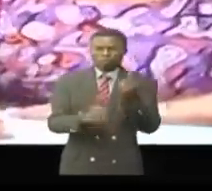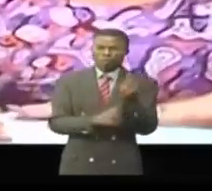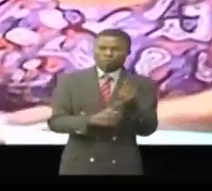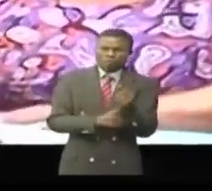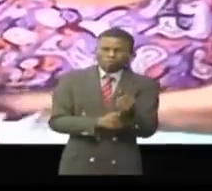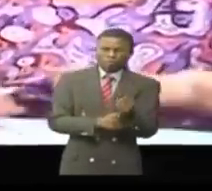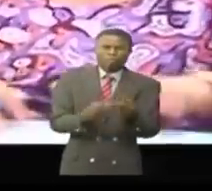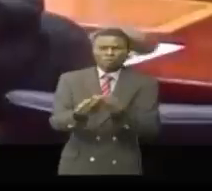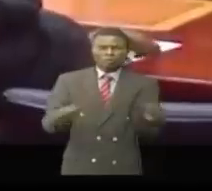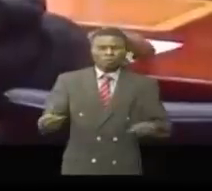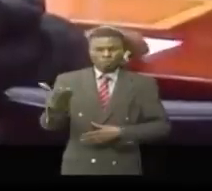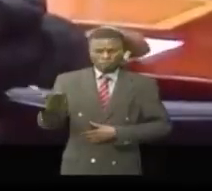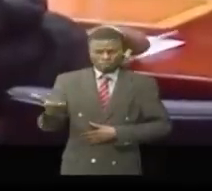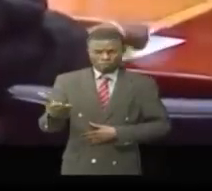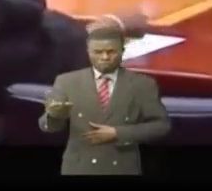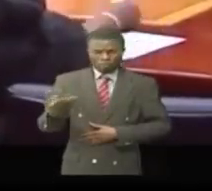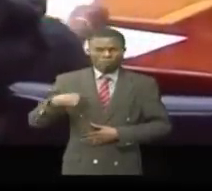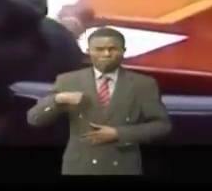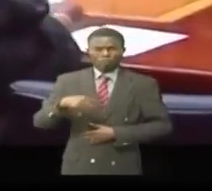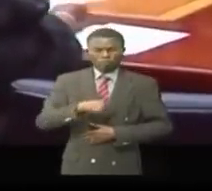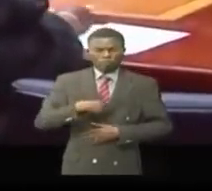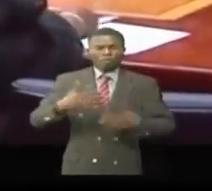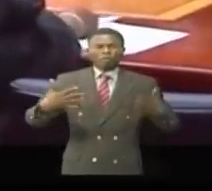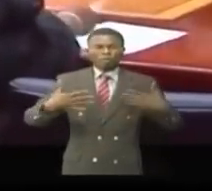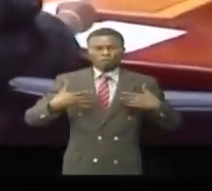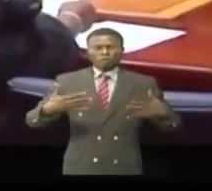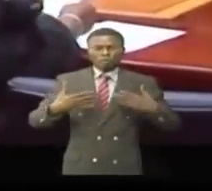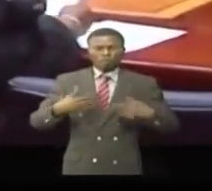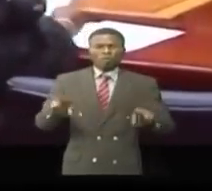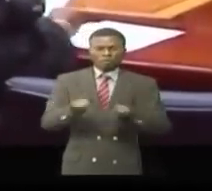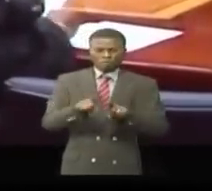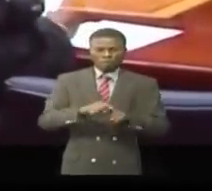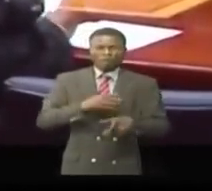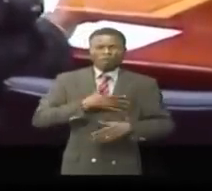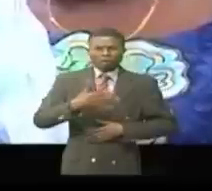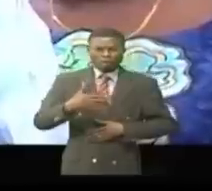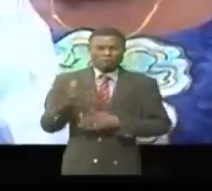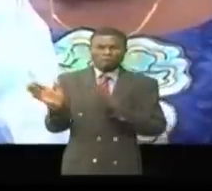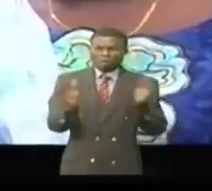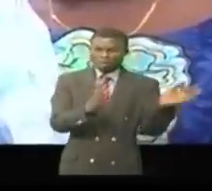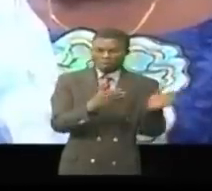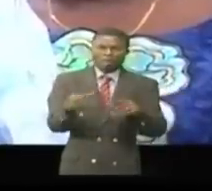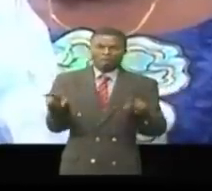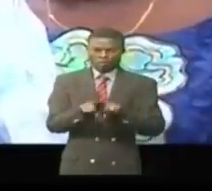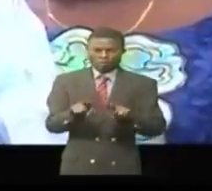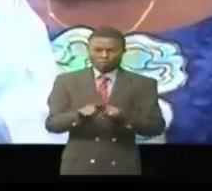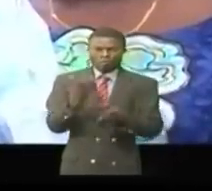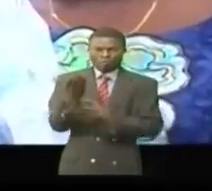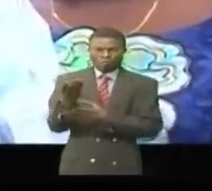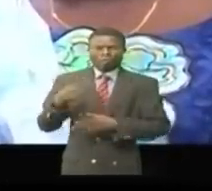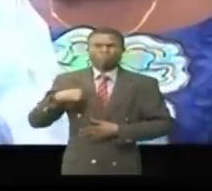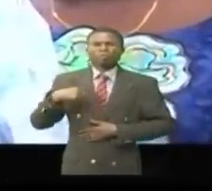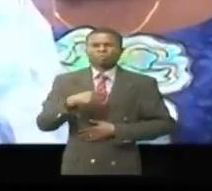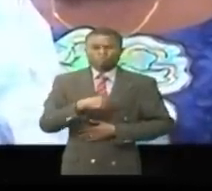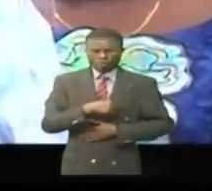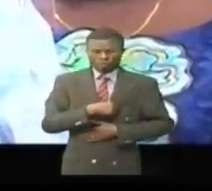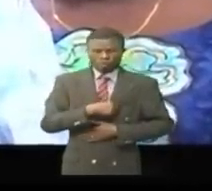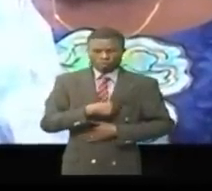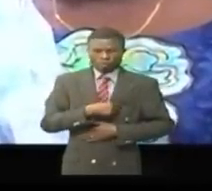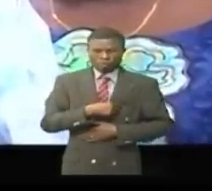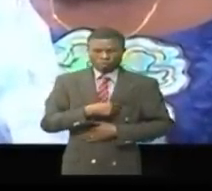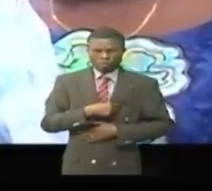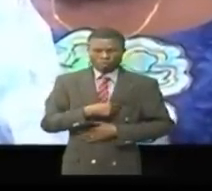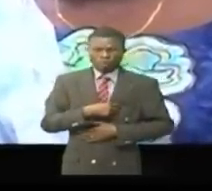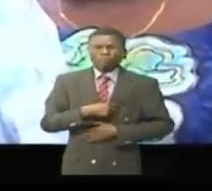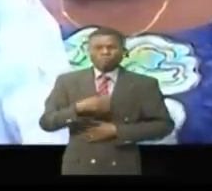la solution, parce que nous respirons le même oxygène. C'est pourquoi il nous est demandé